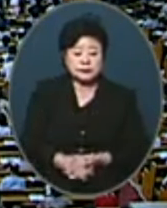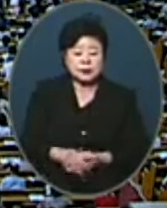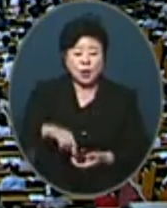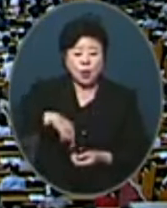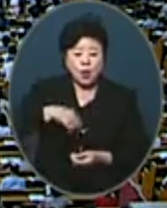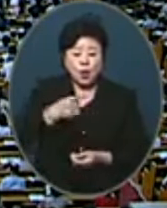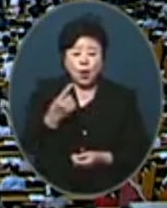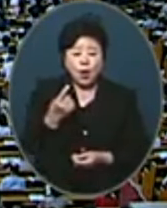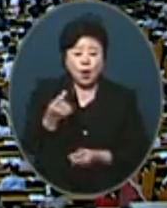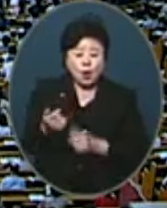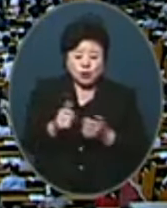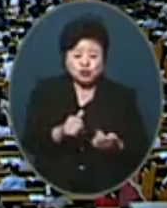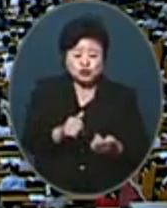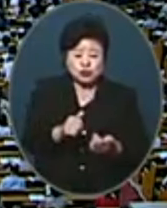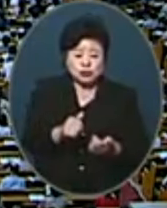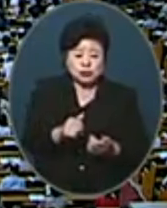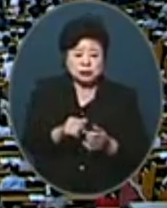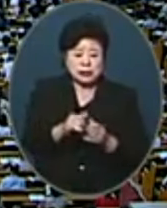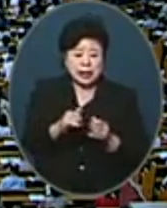홀로 죽어가는 사람